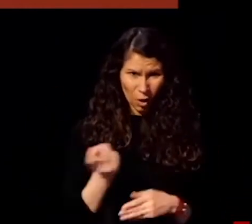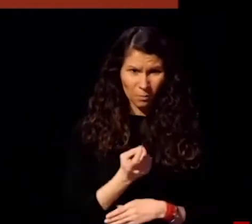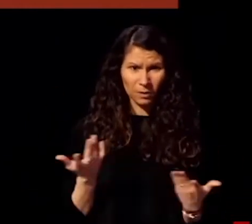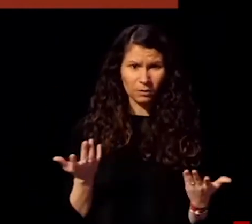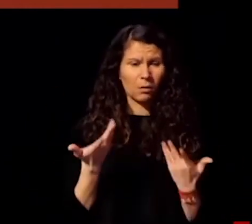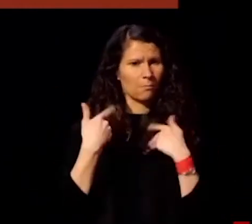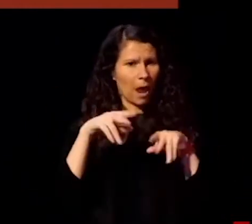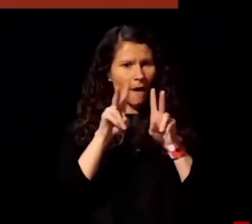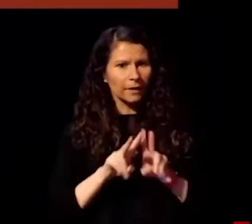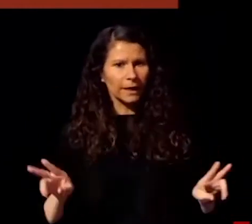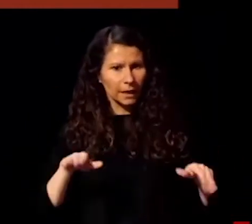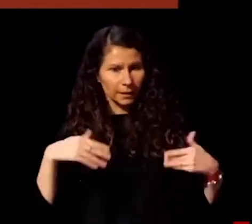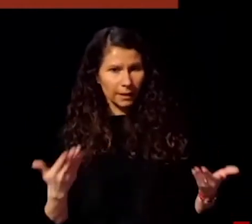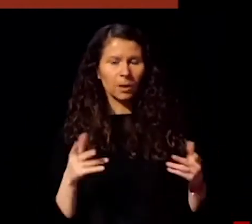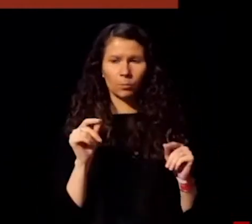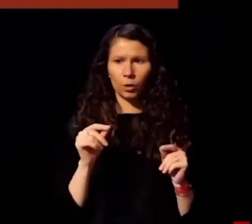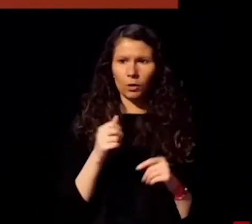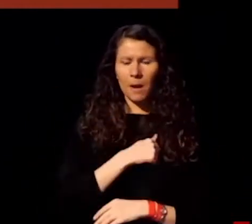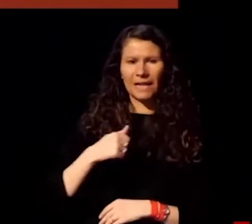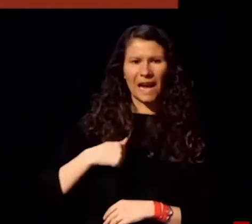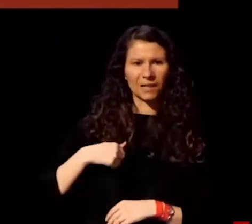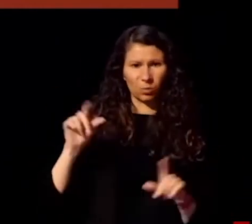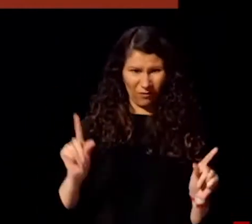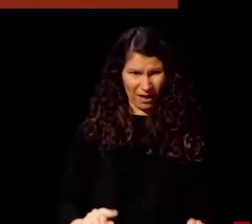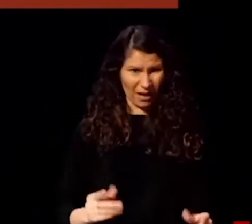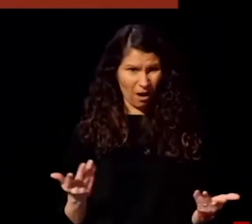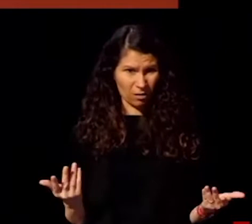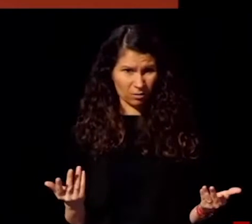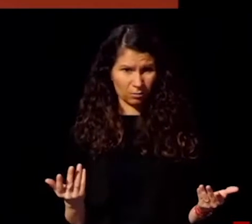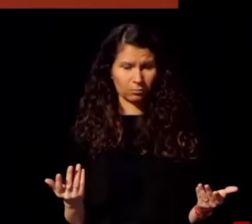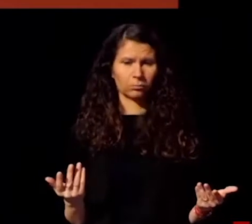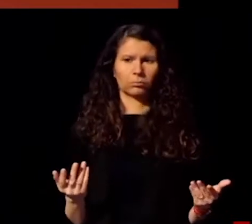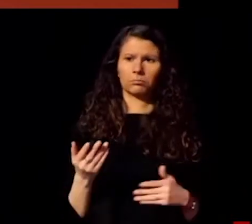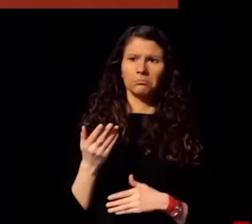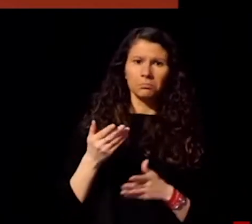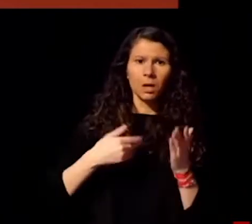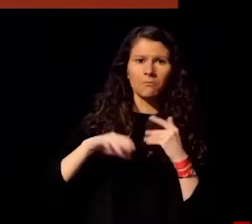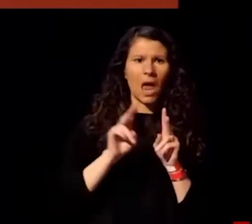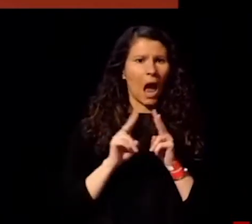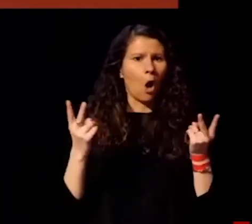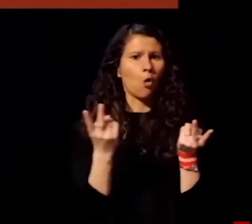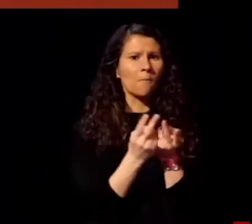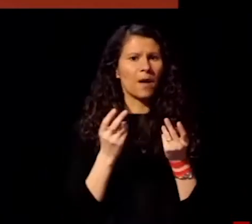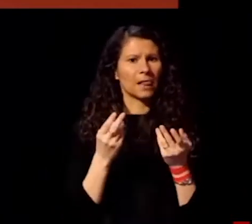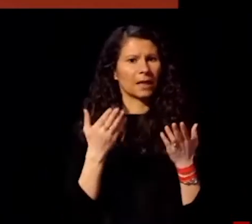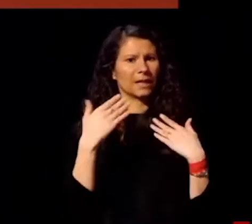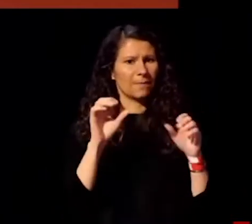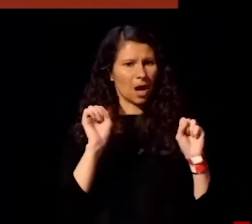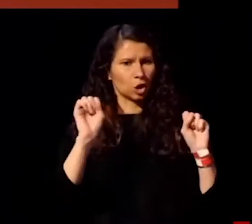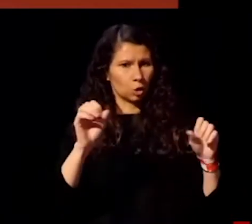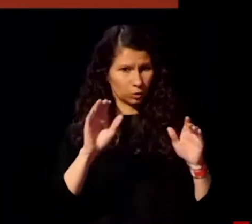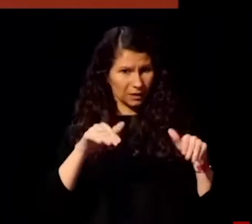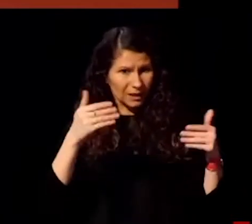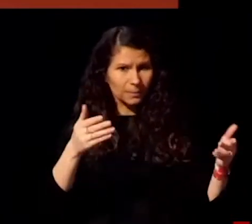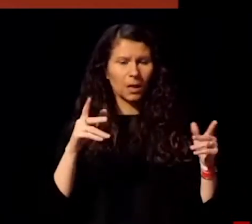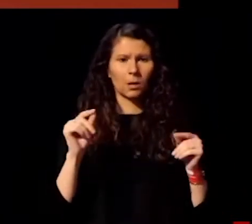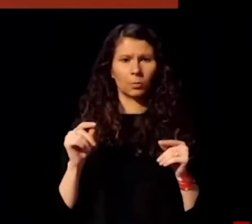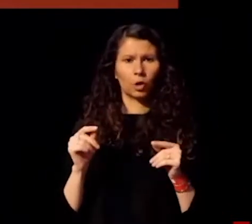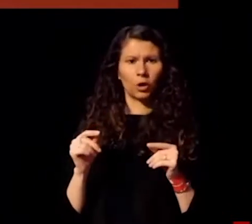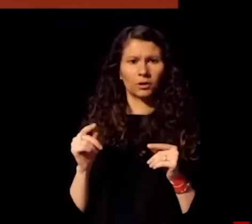geben also weniger militarismus wird es mehr umwelt- und klimaschutz geben also weniger